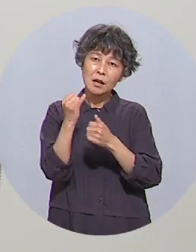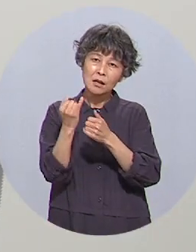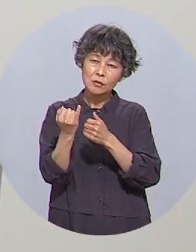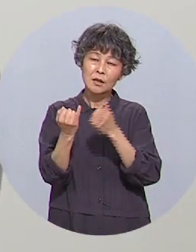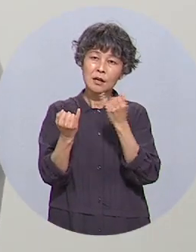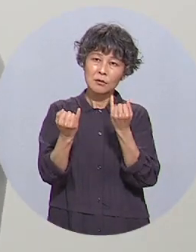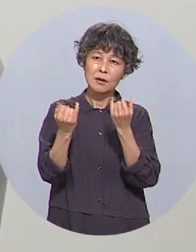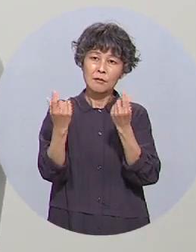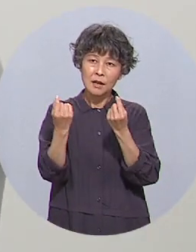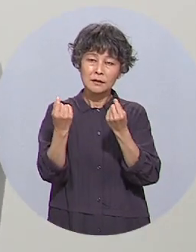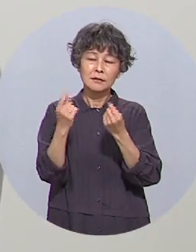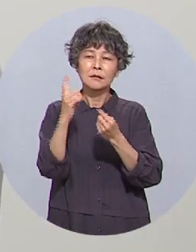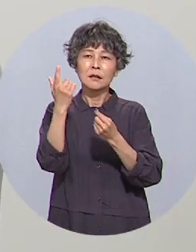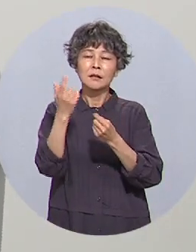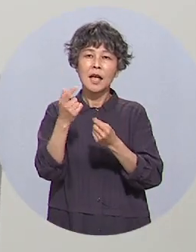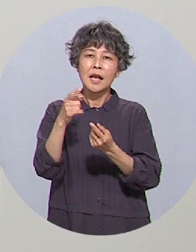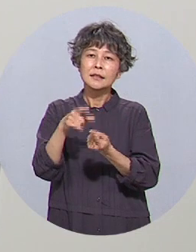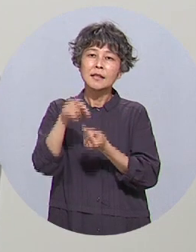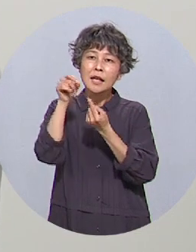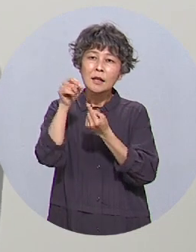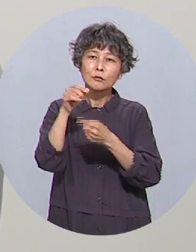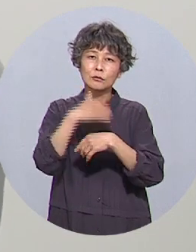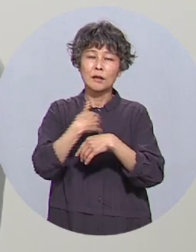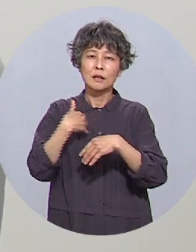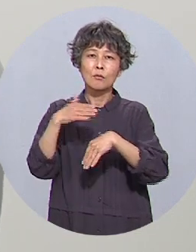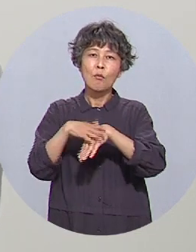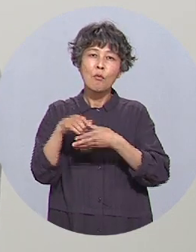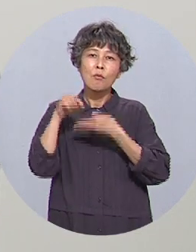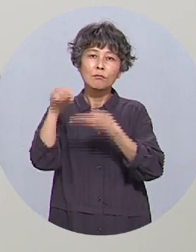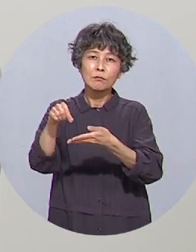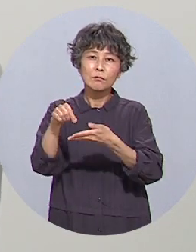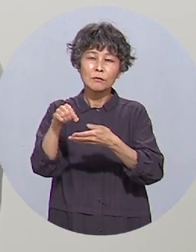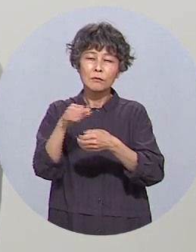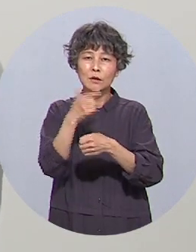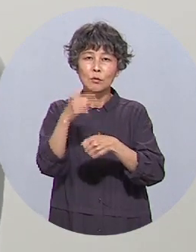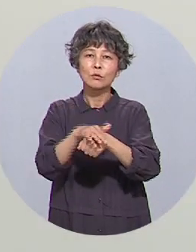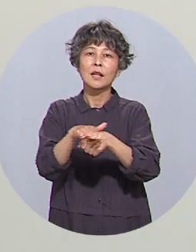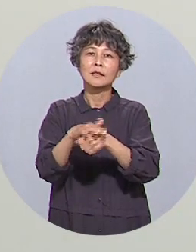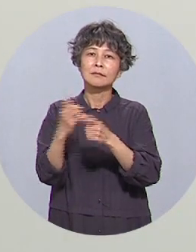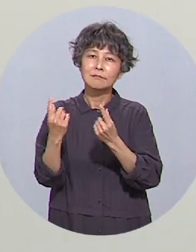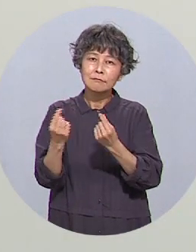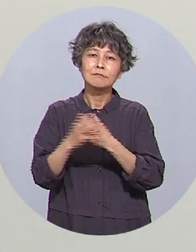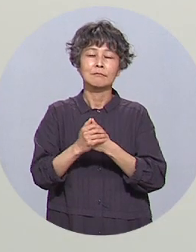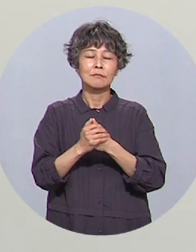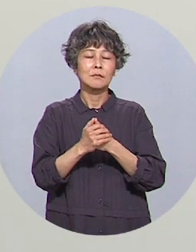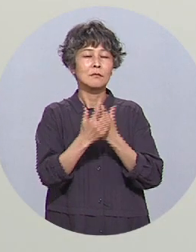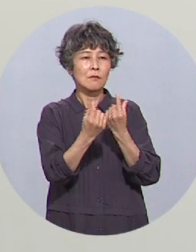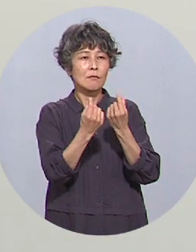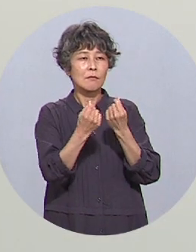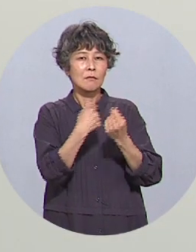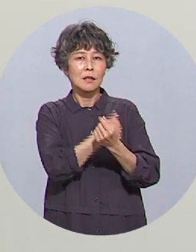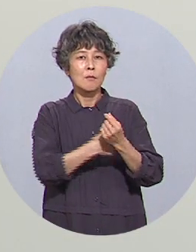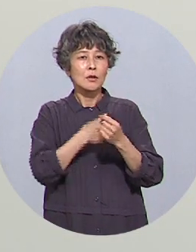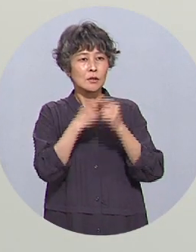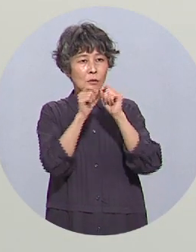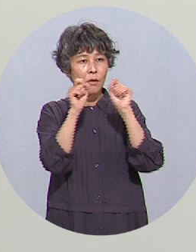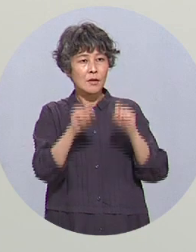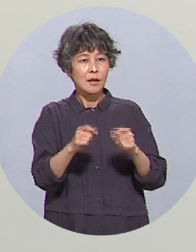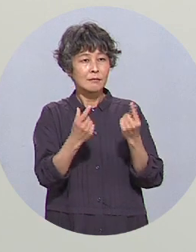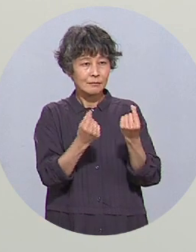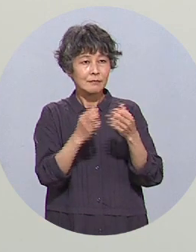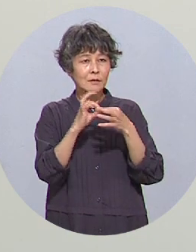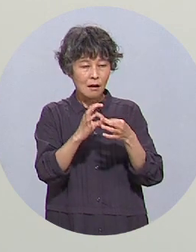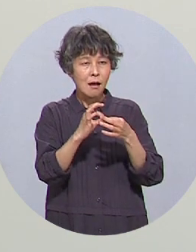ずにその選択肢を与えるっていうのはすごくこう大事だなって思います。 そうですね、その人自身の気持ちの問題になります